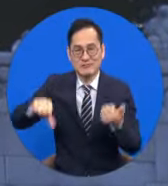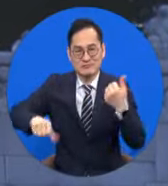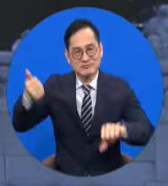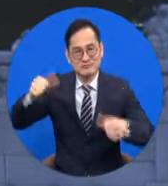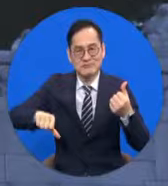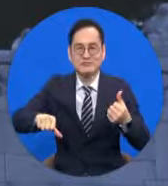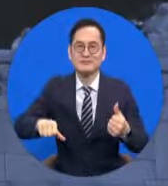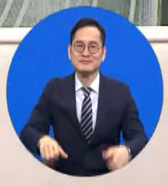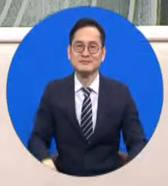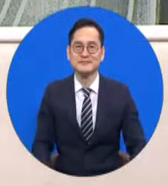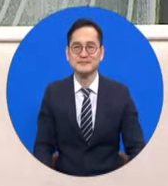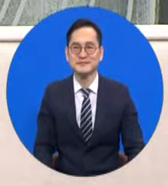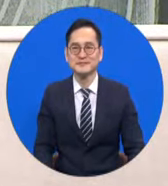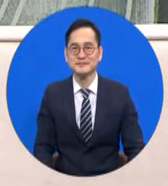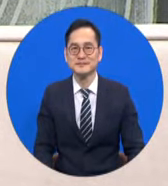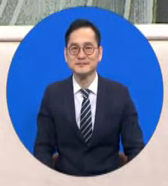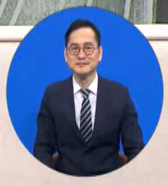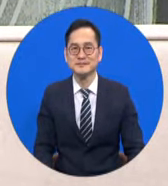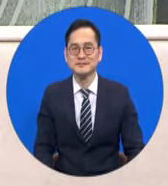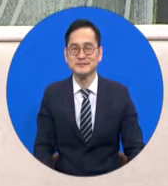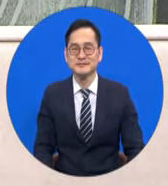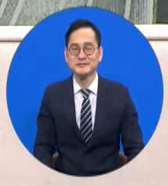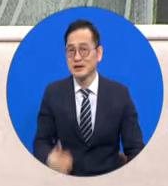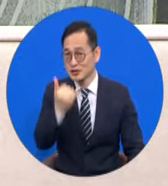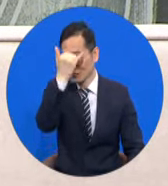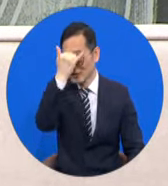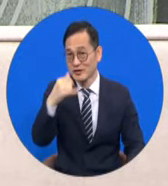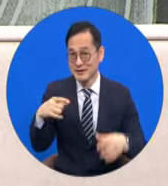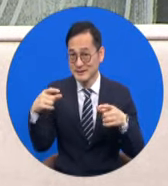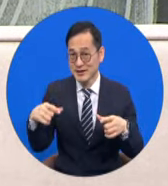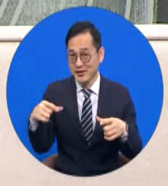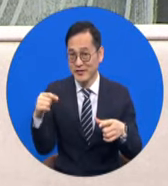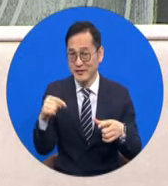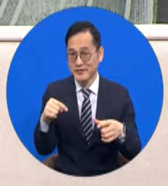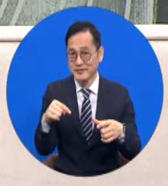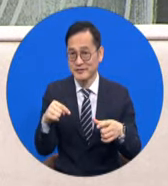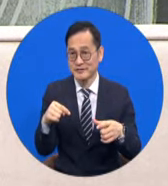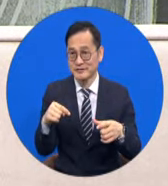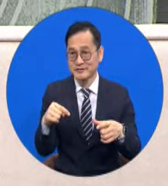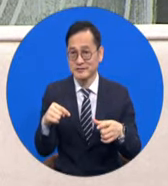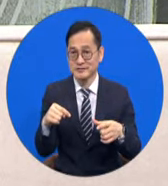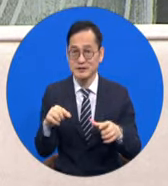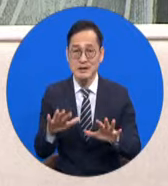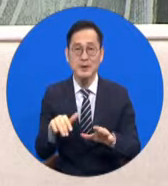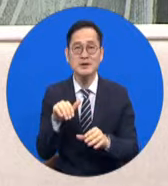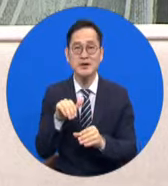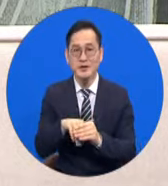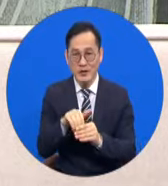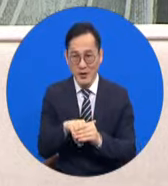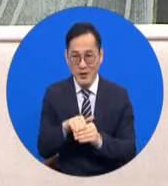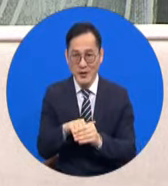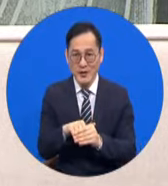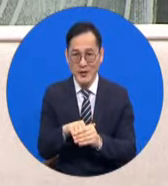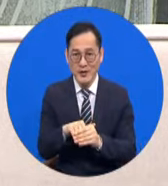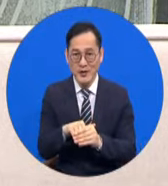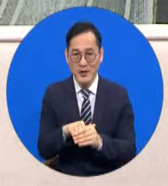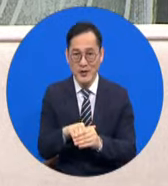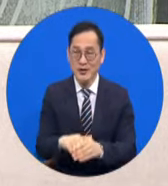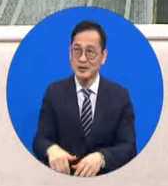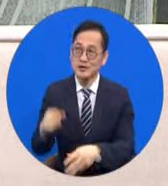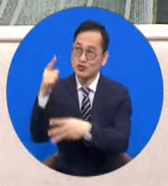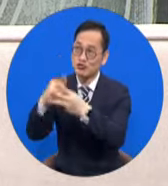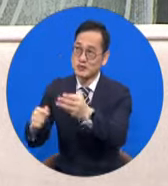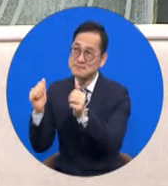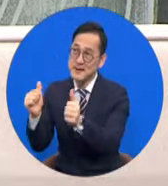좀 충청은 특히 지금 이제 이번 선거를 현 정권